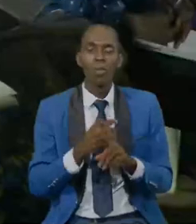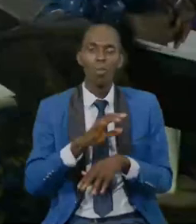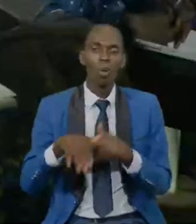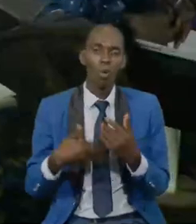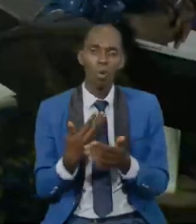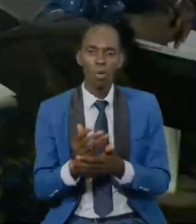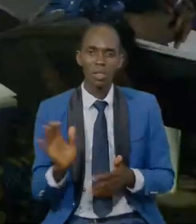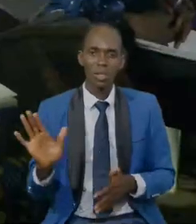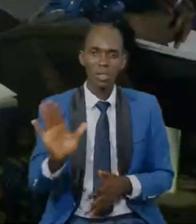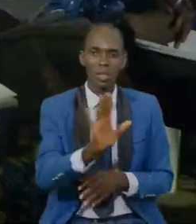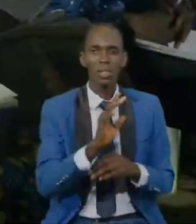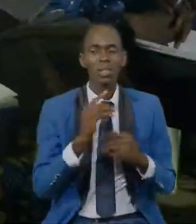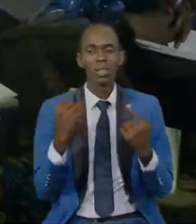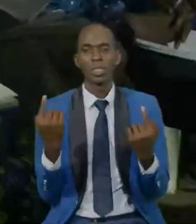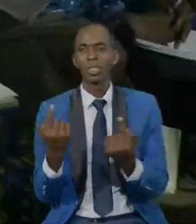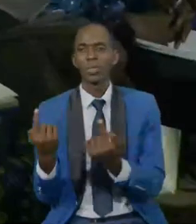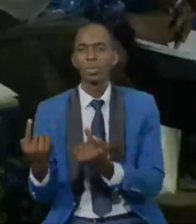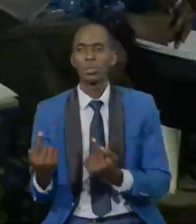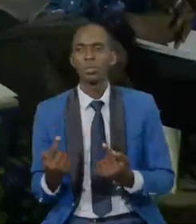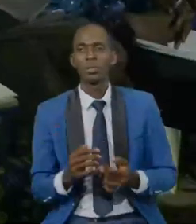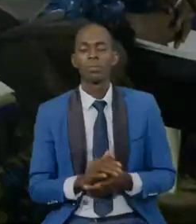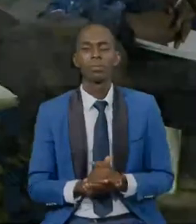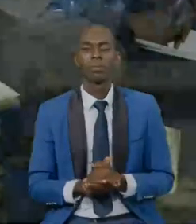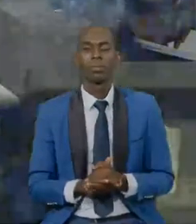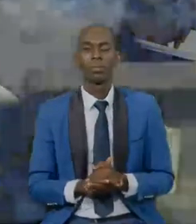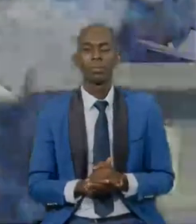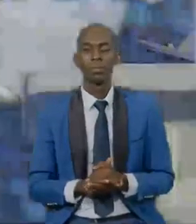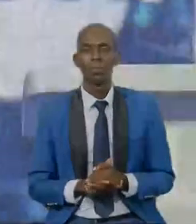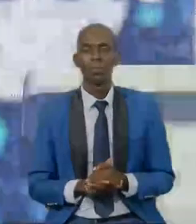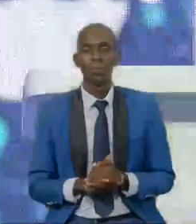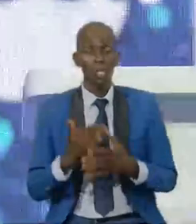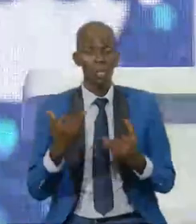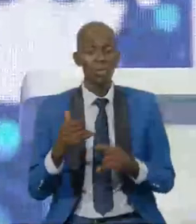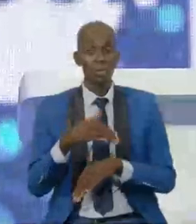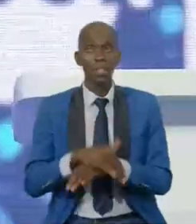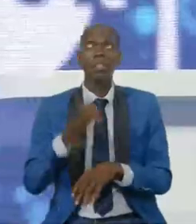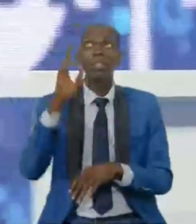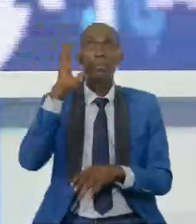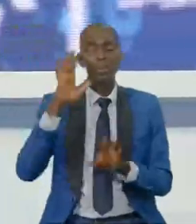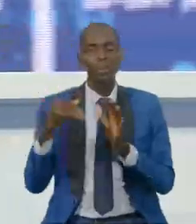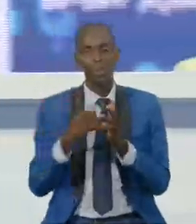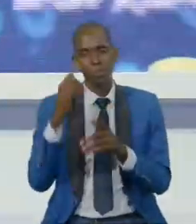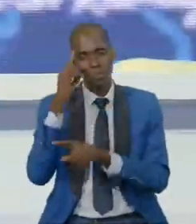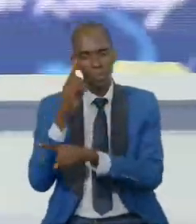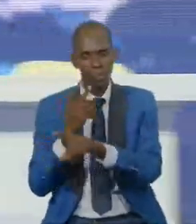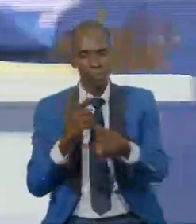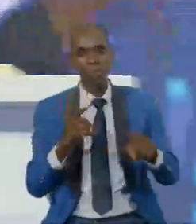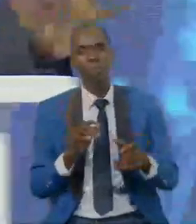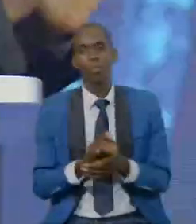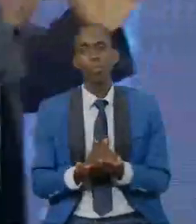Il rachètera Israël de toutes ses iniquités. Ce soir, il le fera pour toi.